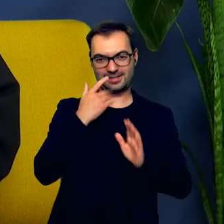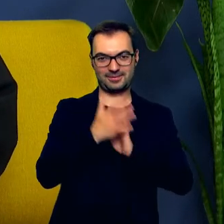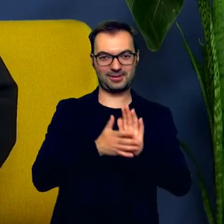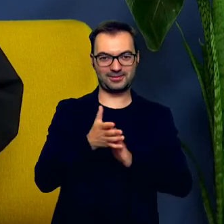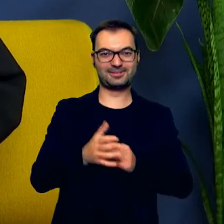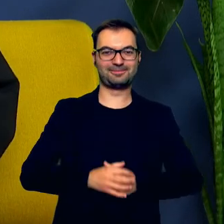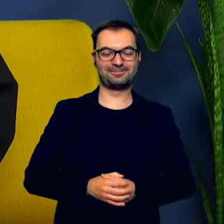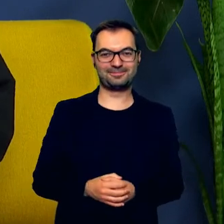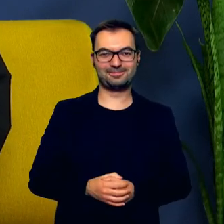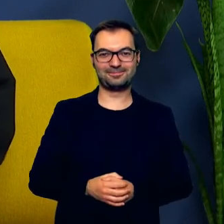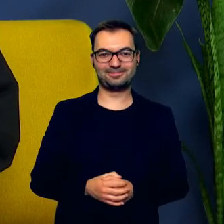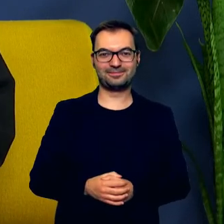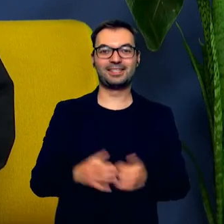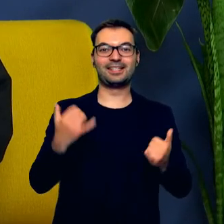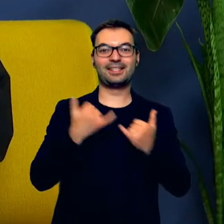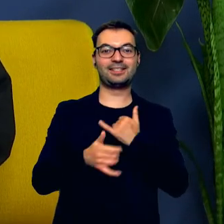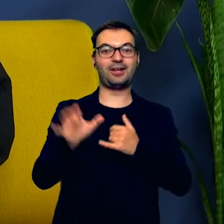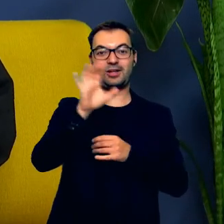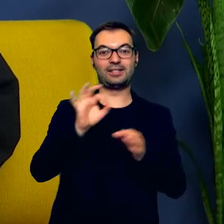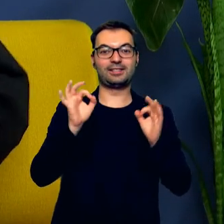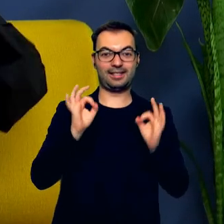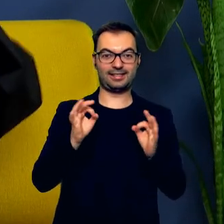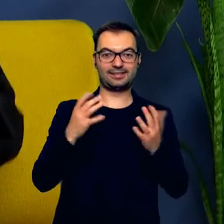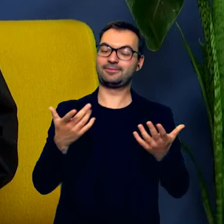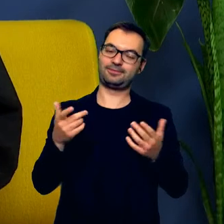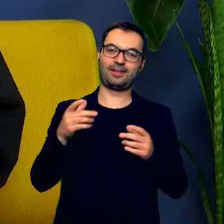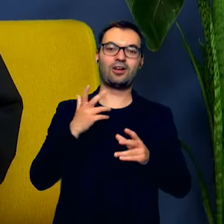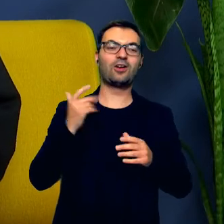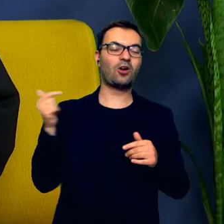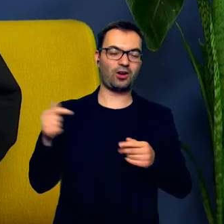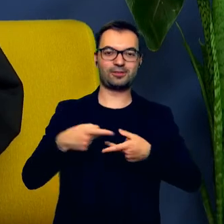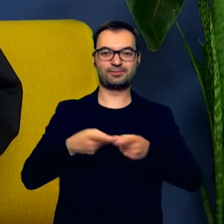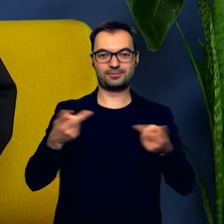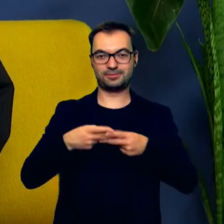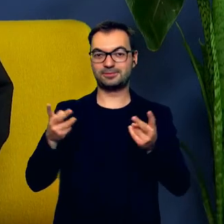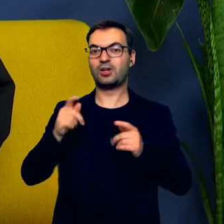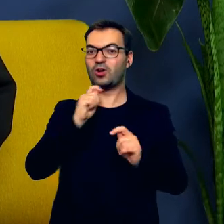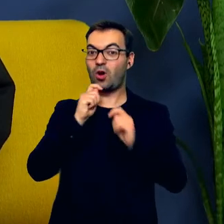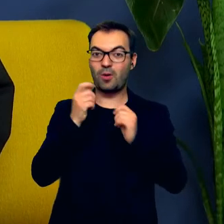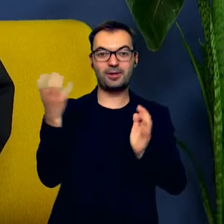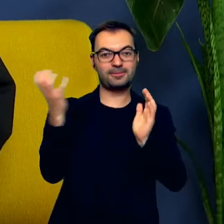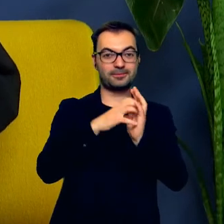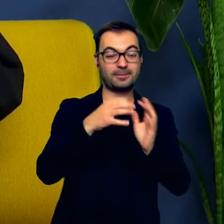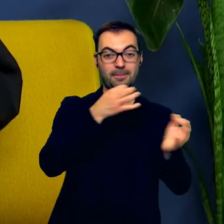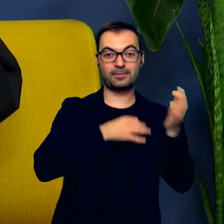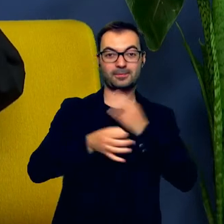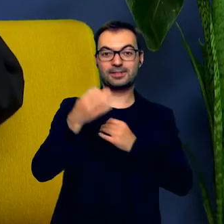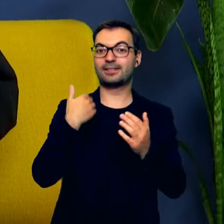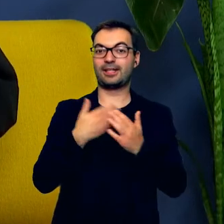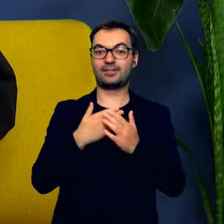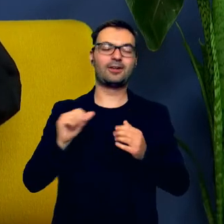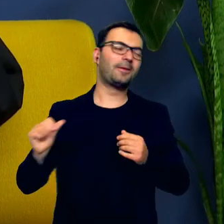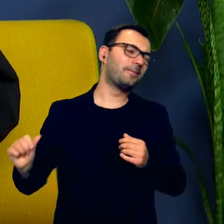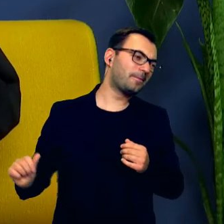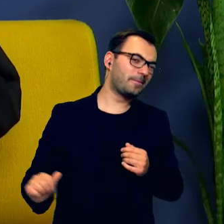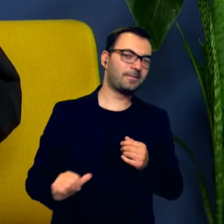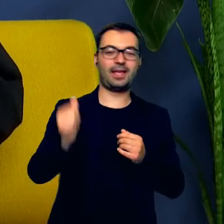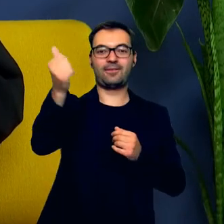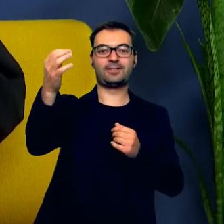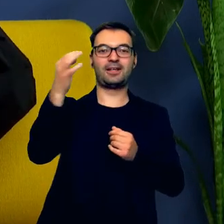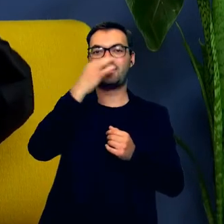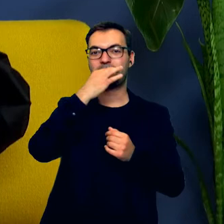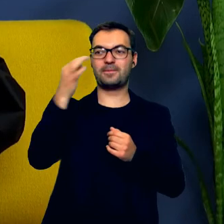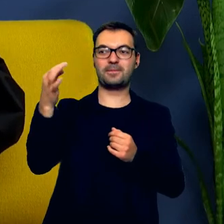języka migowego. Drodzy Państwo, jeśli jesteście z nami, to koniecznie udostępniajcie to spotkanie, koniecznie komentujcie i pytajcie, bo jedno z pierwszych pytań, które